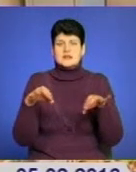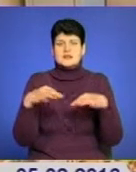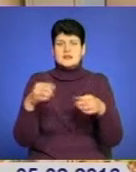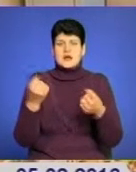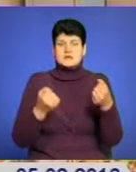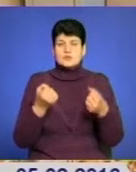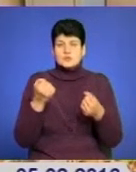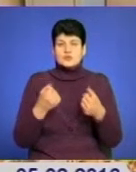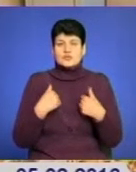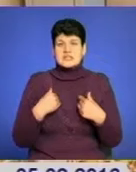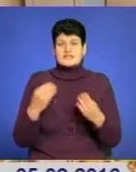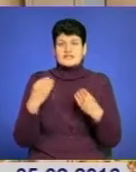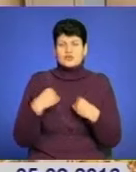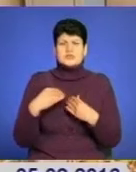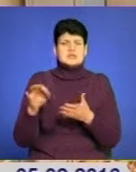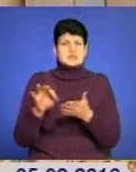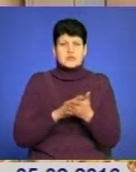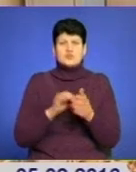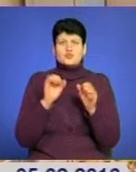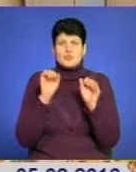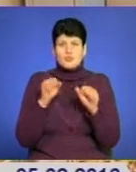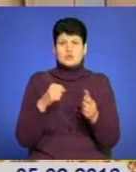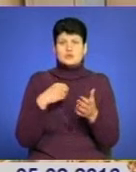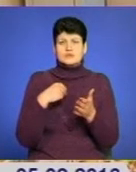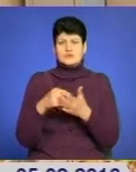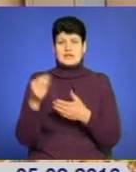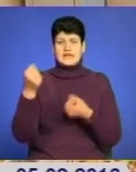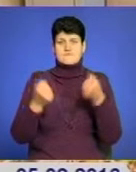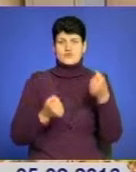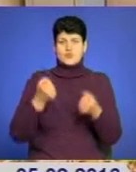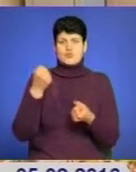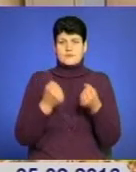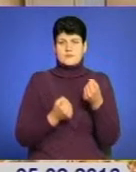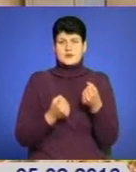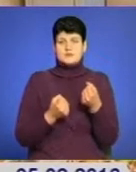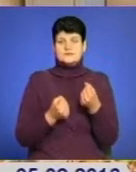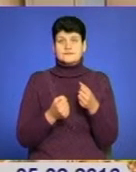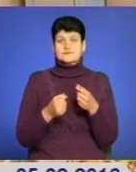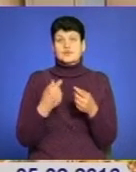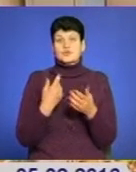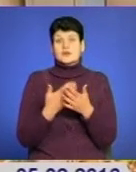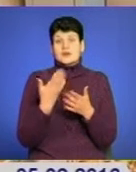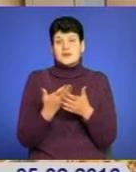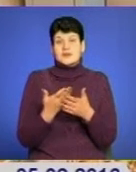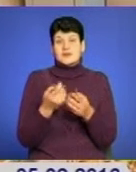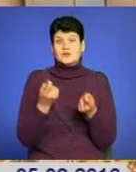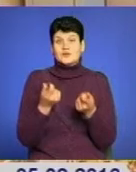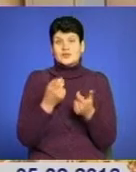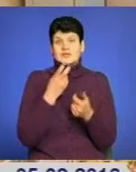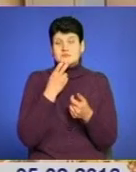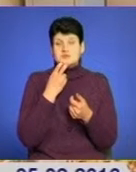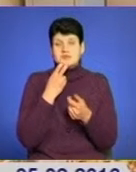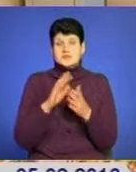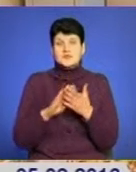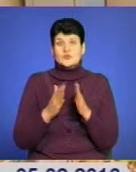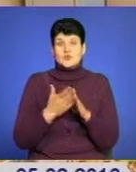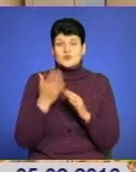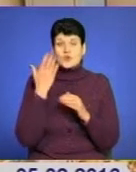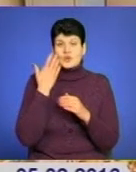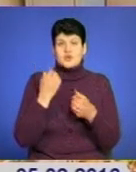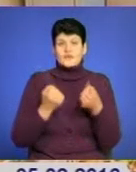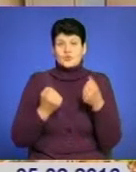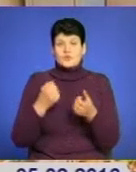нас звернулися, попросили відразу, если можно, придбати автомобиль. Ну, такая трошки смешная и курьезная ситуация, когда мы